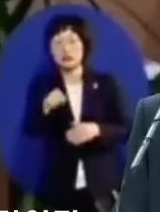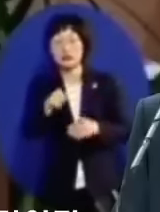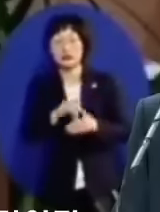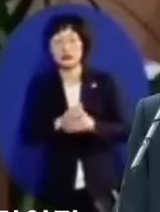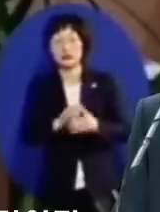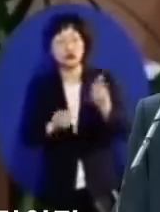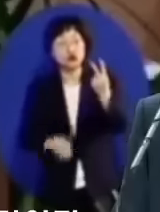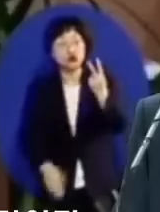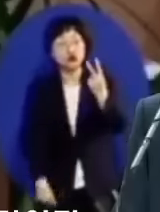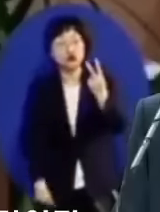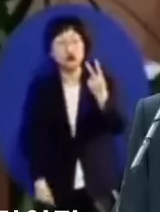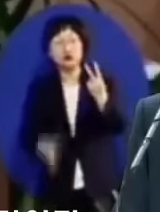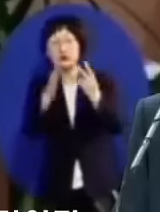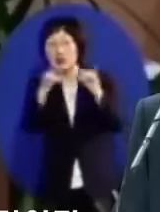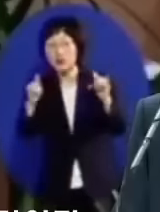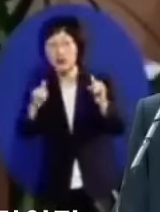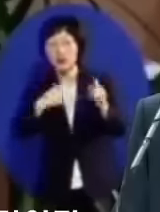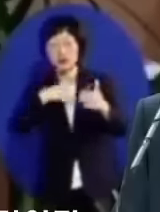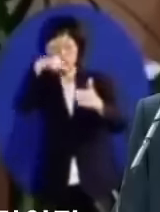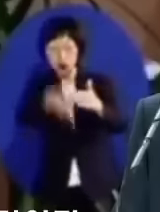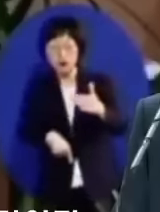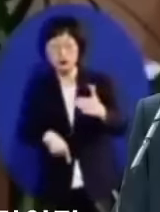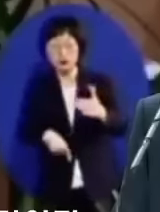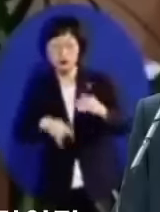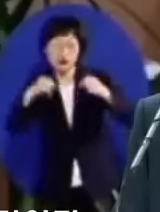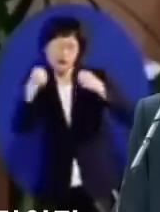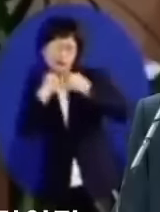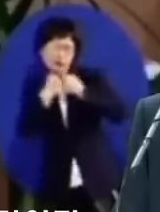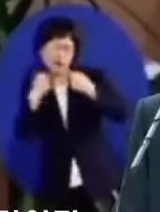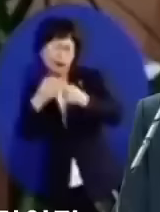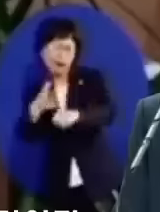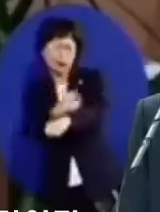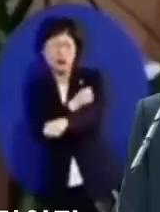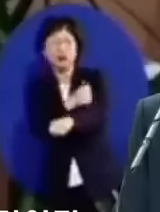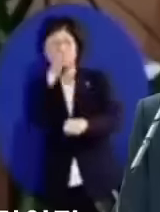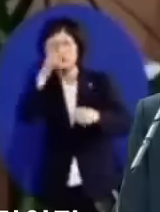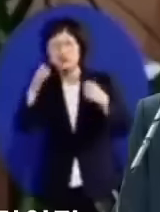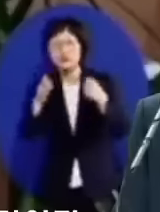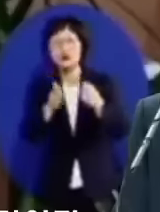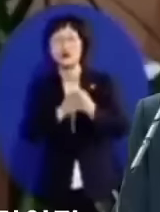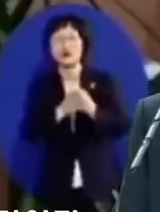두 사람이 내 속에서 맹렬한 싸움을 하고 있으니 그가